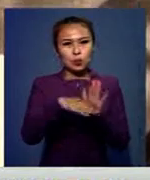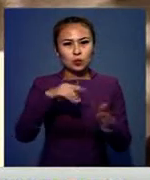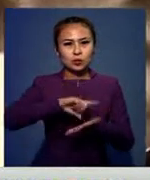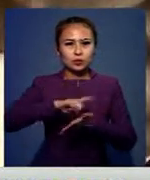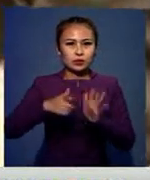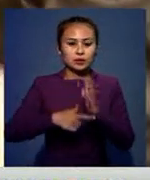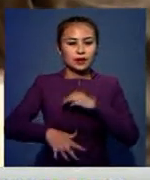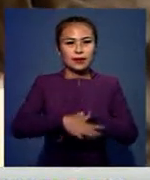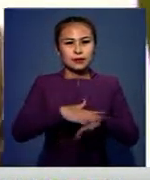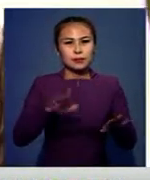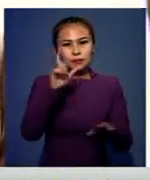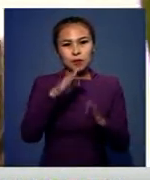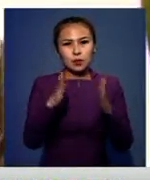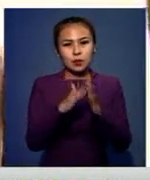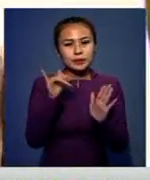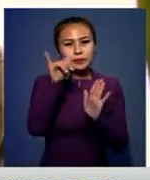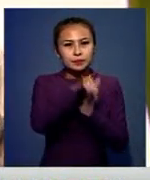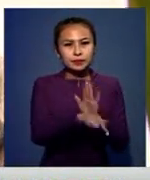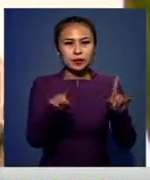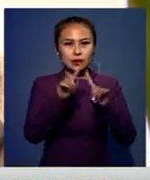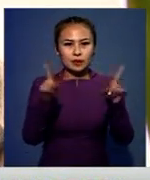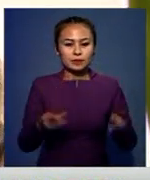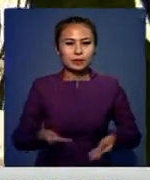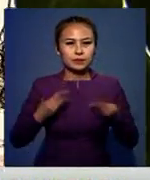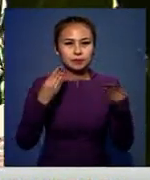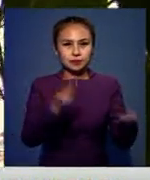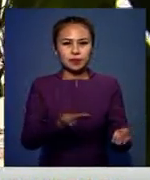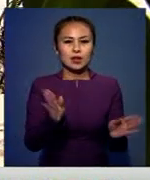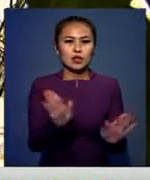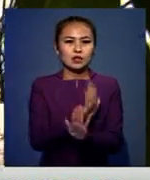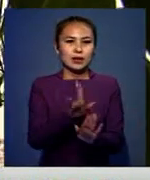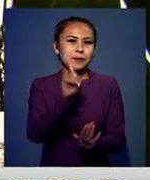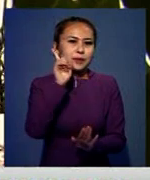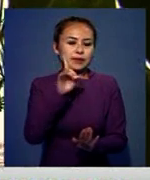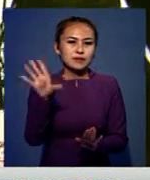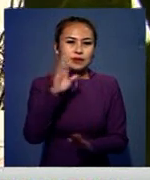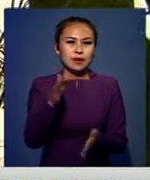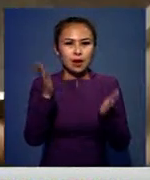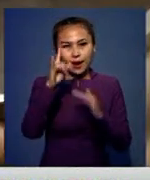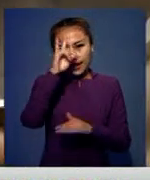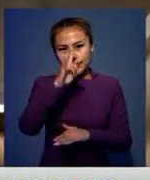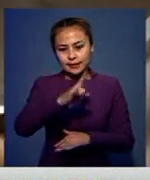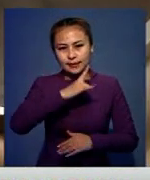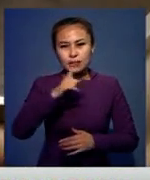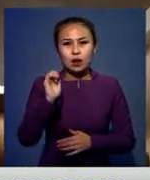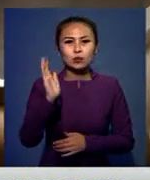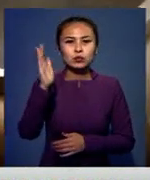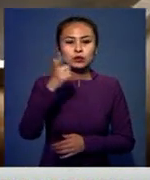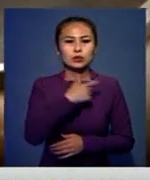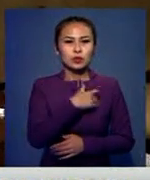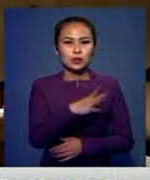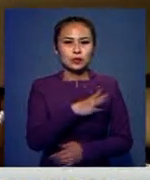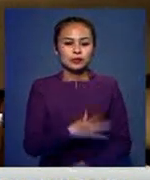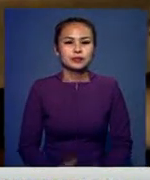учаскесінің өкілдері халық әртісінің үйіне арнайы келіп бюллетень тапсырды. Әнші жастарға батасын беріп, Қазақстанның жарқын болашағы